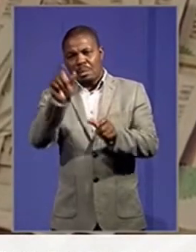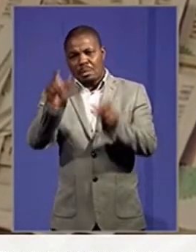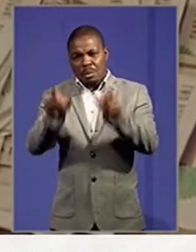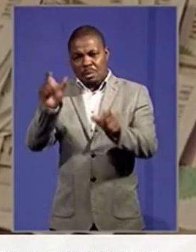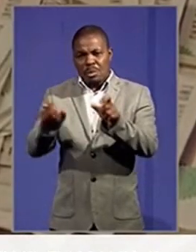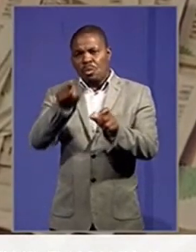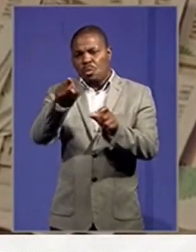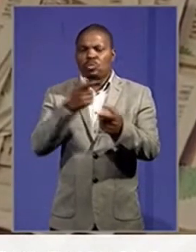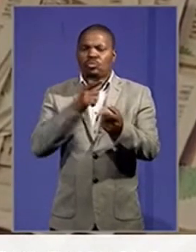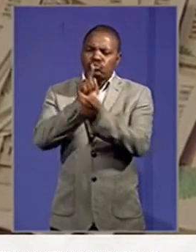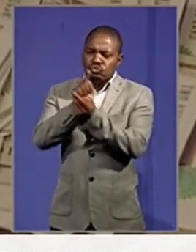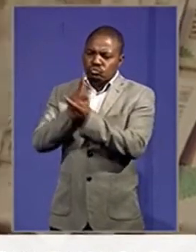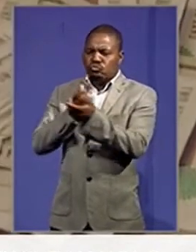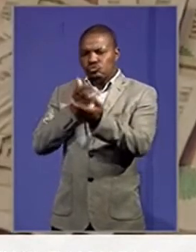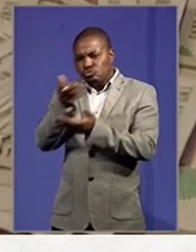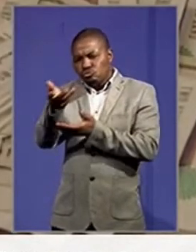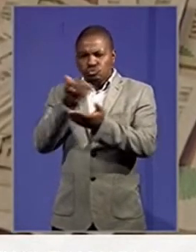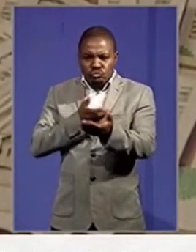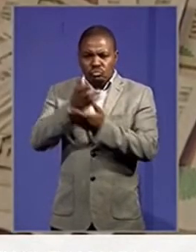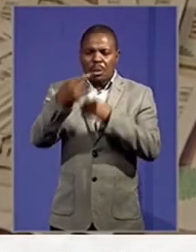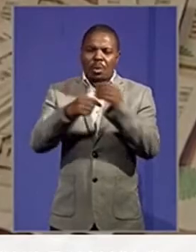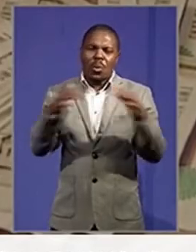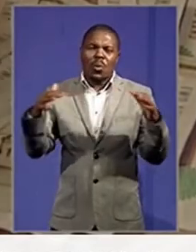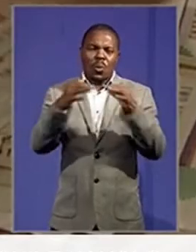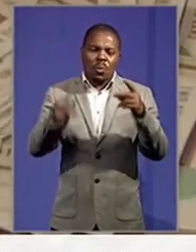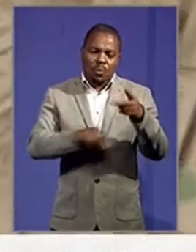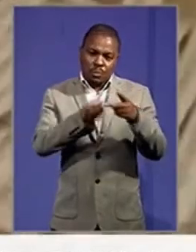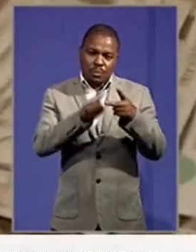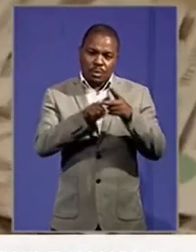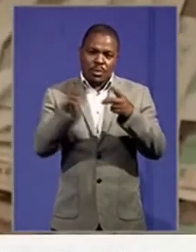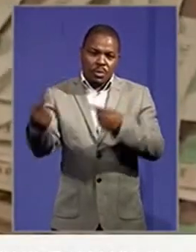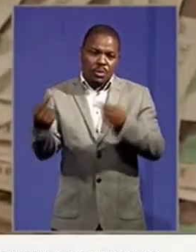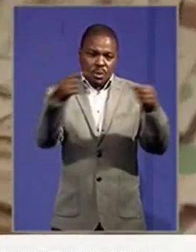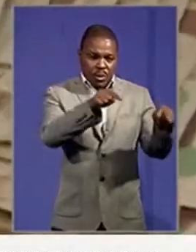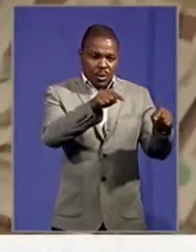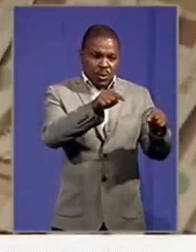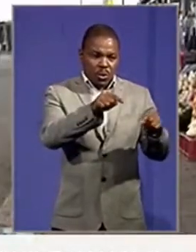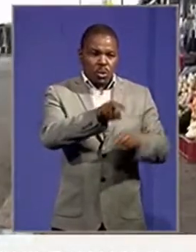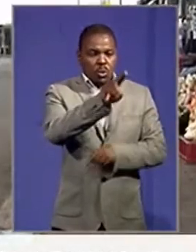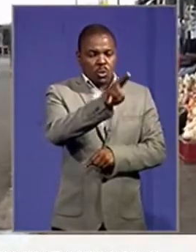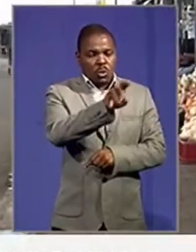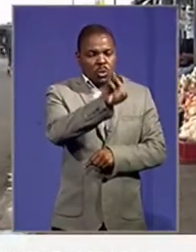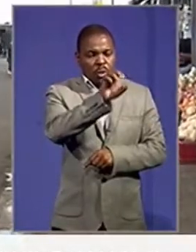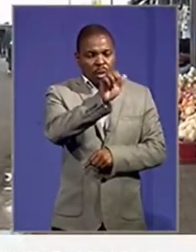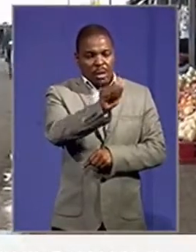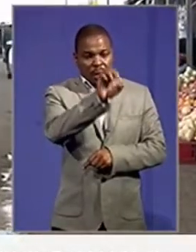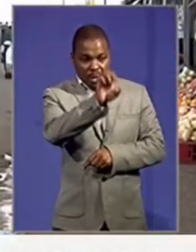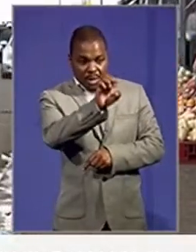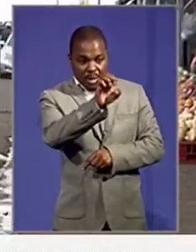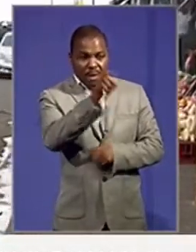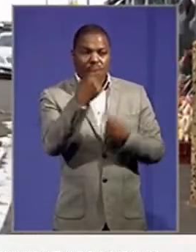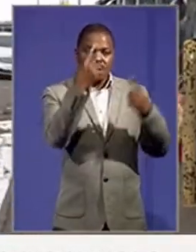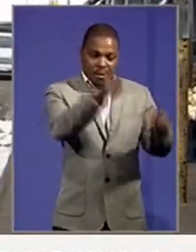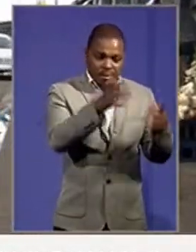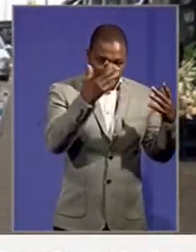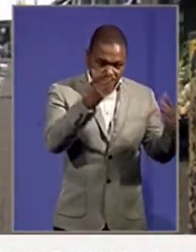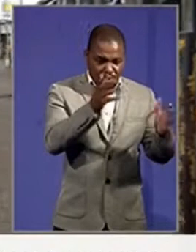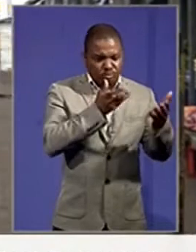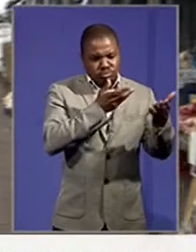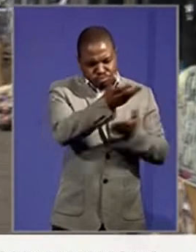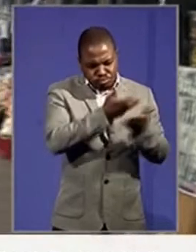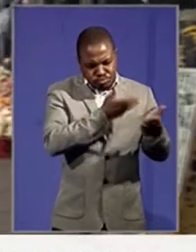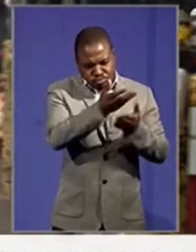le bona ka mabapi le ditaba tsena tsa dintwa o le a tloha hape a ya ka mane ka UEA a fihla hape a bua maneng ka tsona